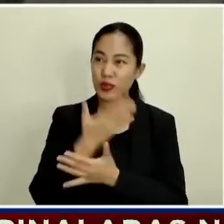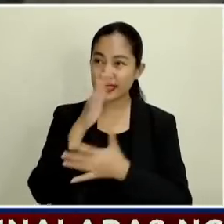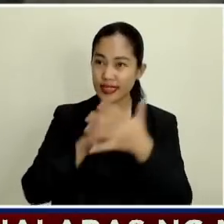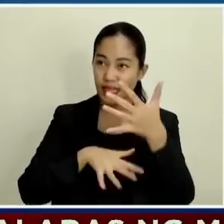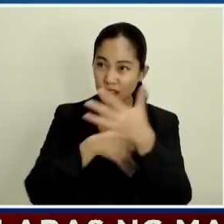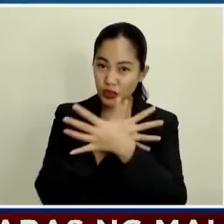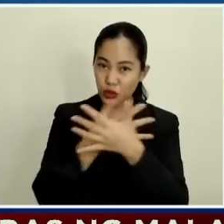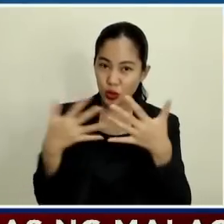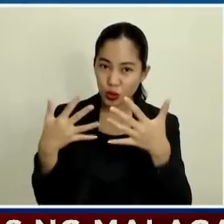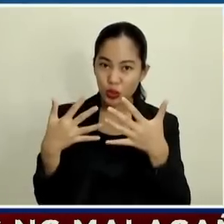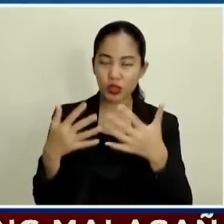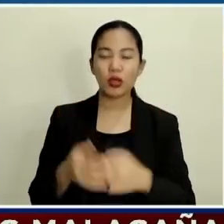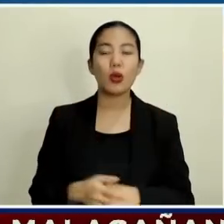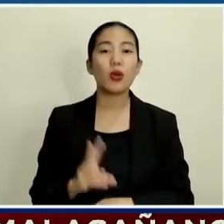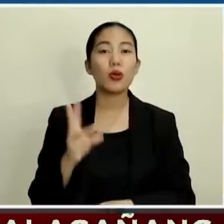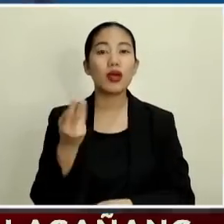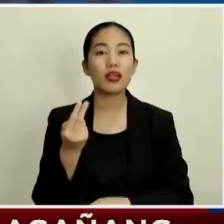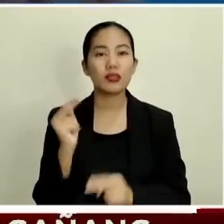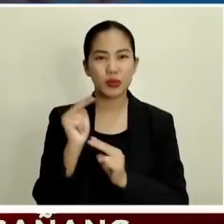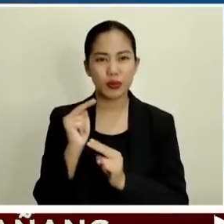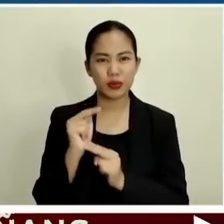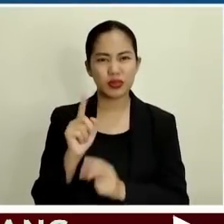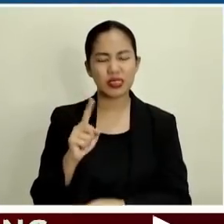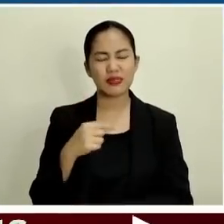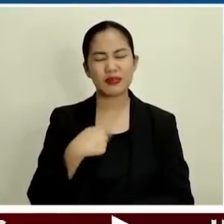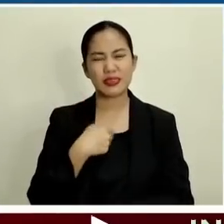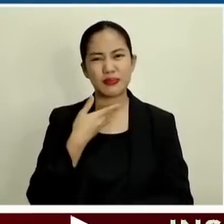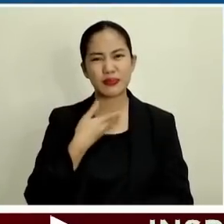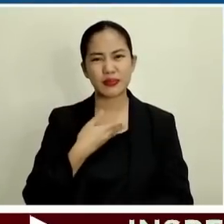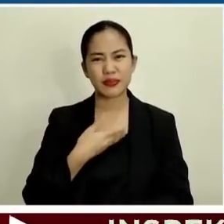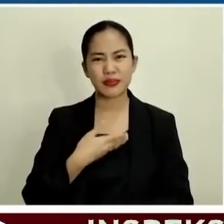November 1. Sigurado talaga gutom, maabutin ko.